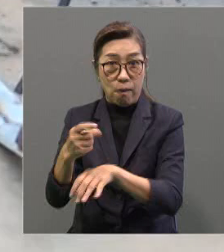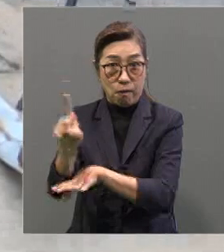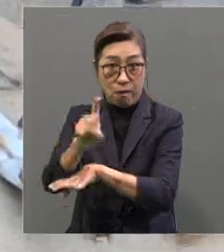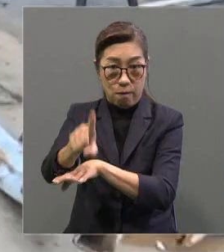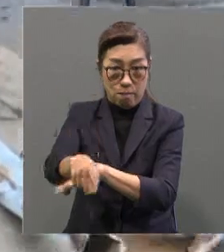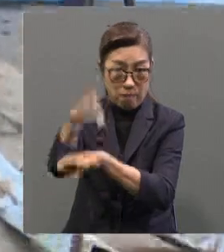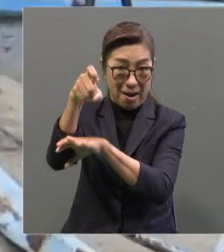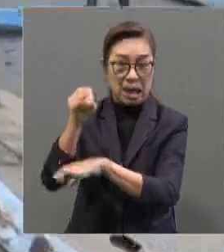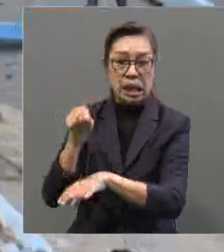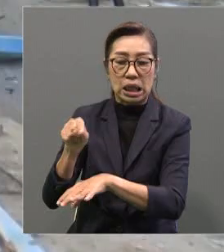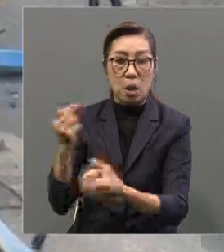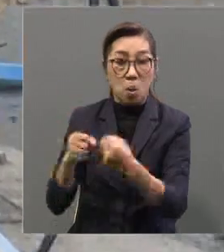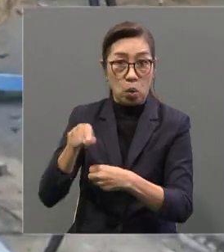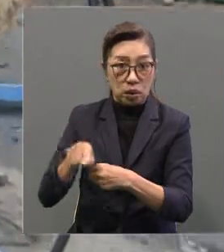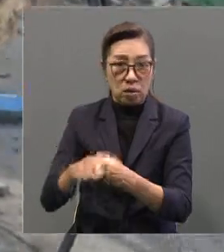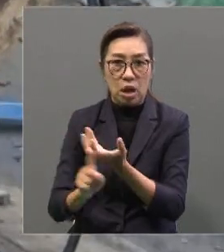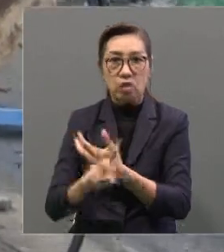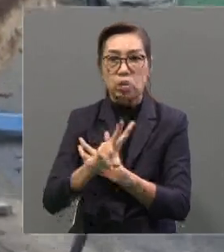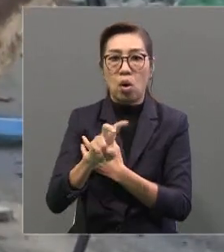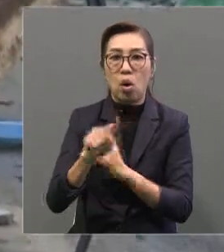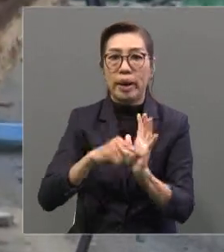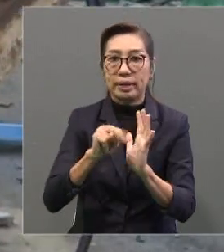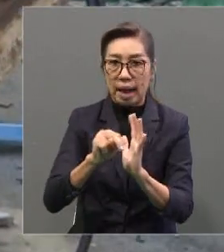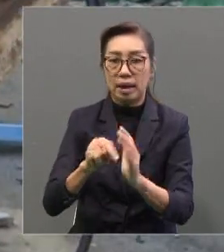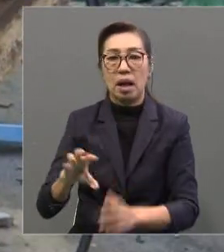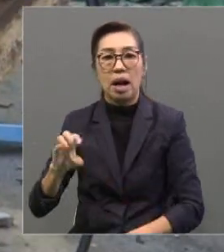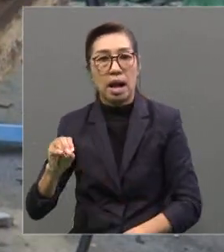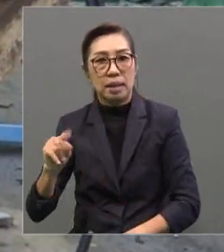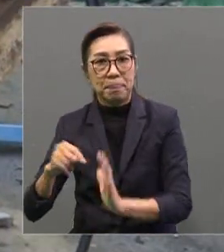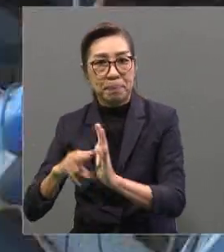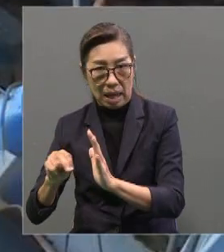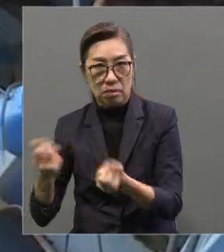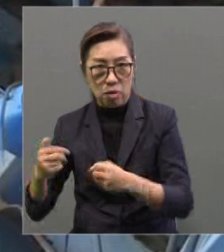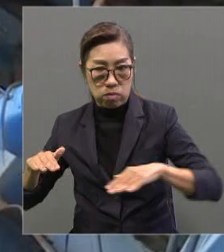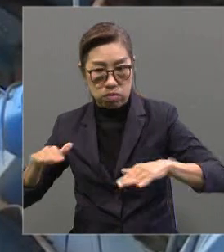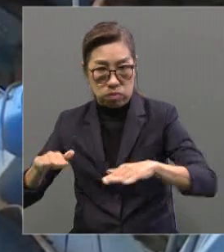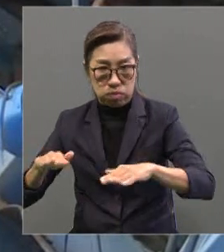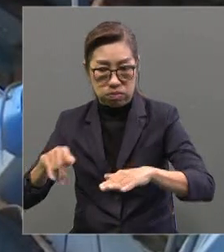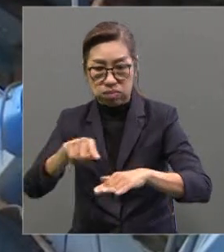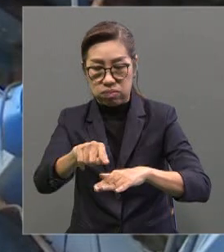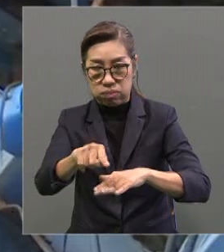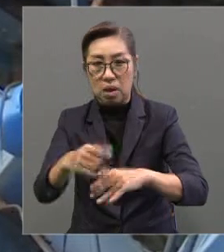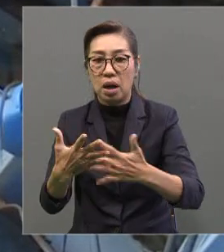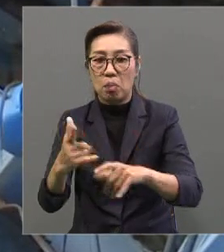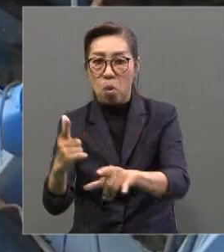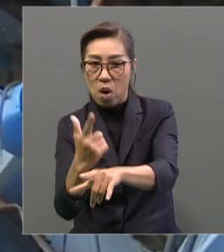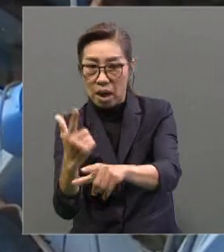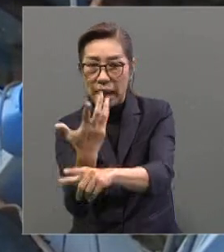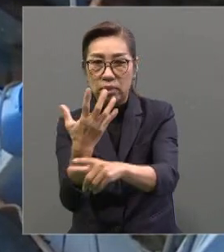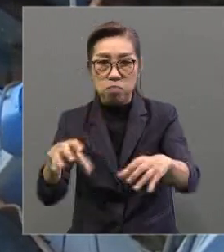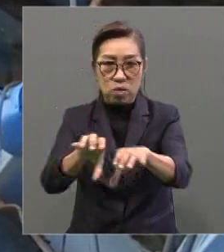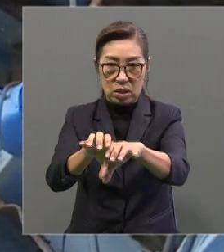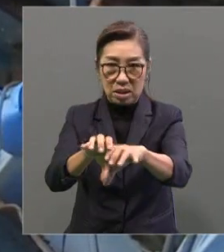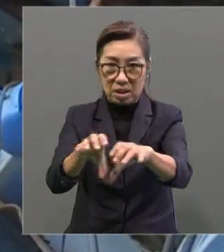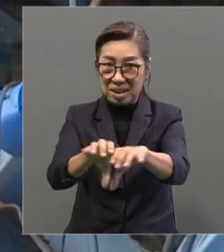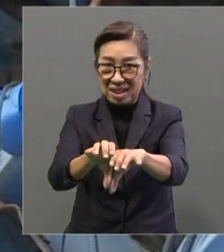น้ำหนักเนี่ยขนาดคือตั้งแต่200ตันแล้วก็50ตันนะครับมาช่วยในการที่จะยกพยุงโครงสร้างแล้วก็ตัดชิ้นส่ว